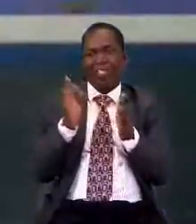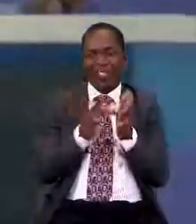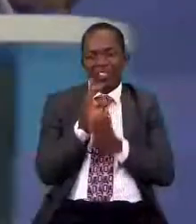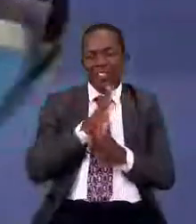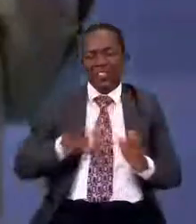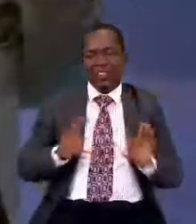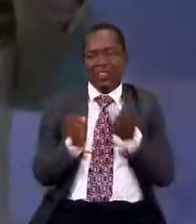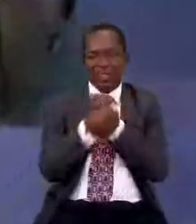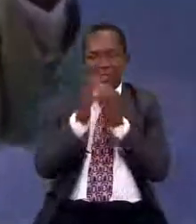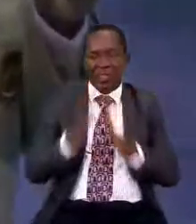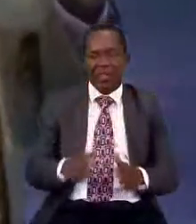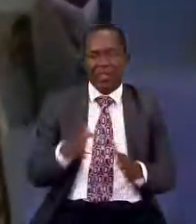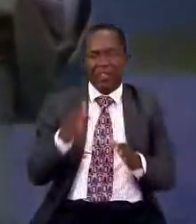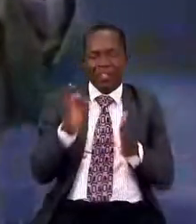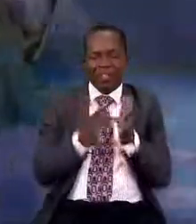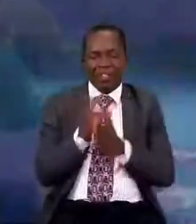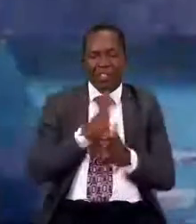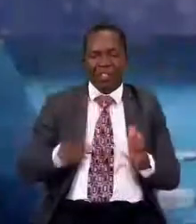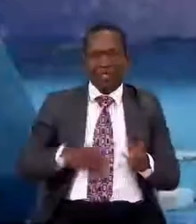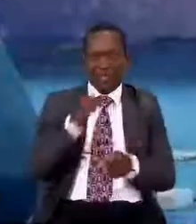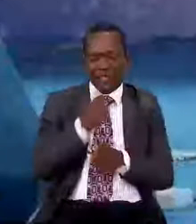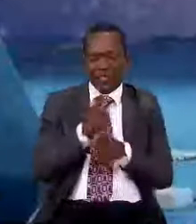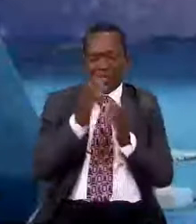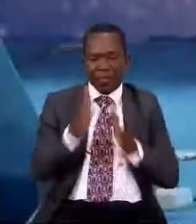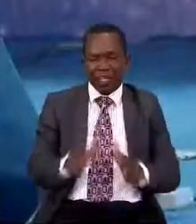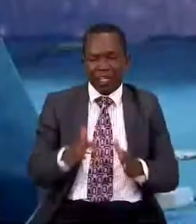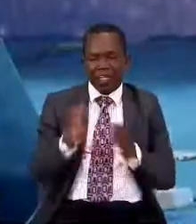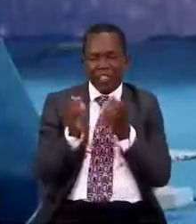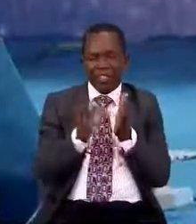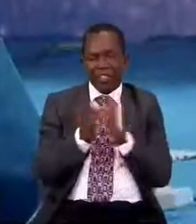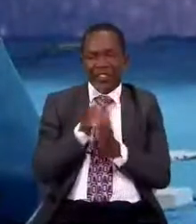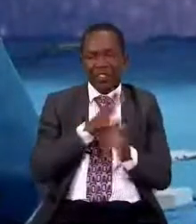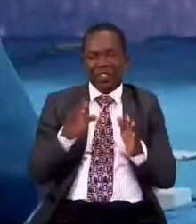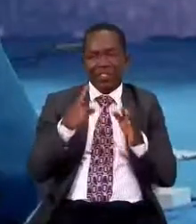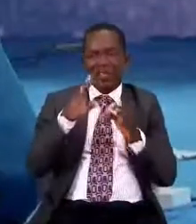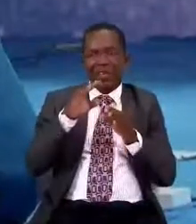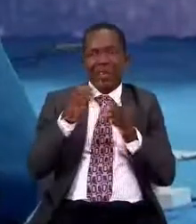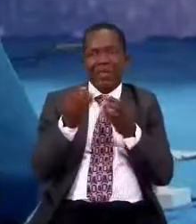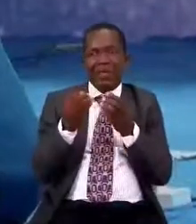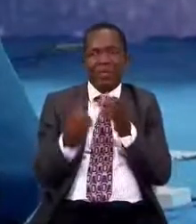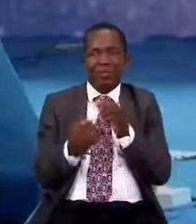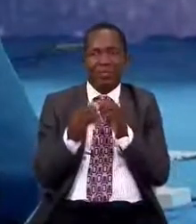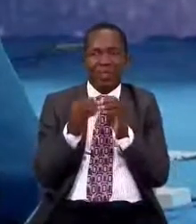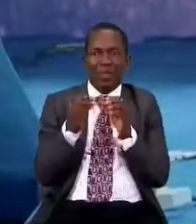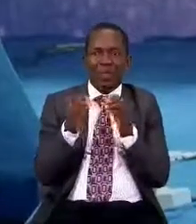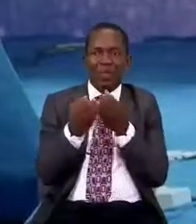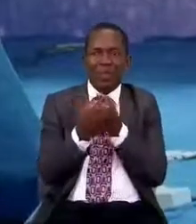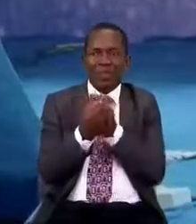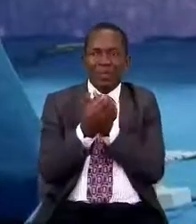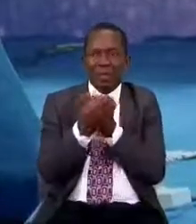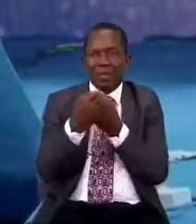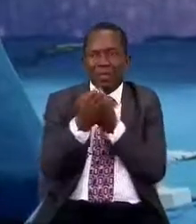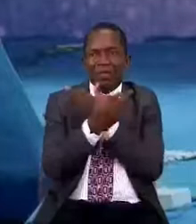et Jésus, le Sauveur, il n'y a d'autre nom, il n'y a point d'autre nom, Moïse,